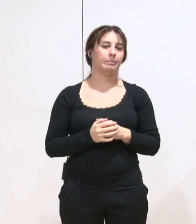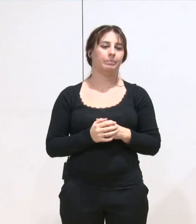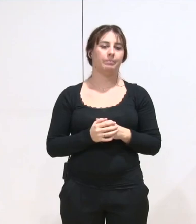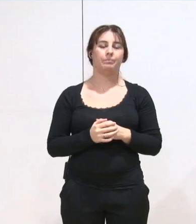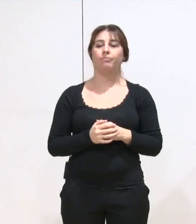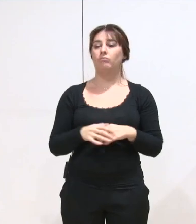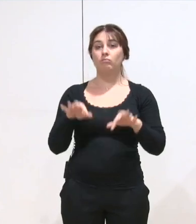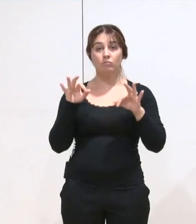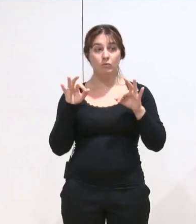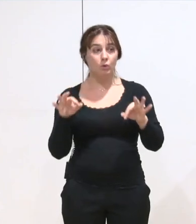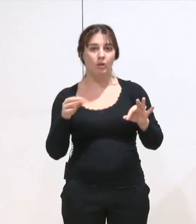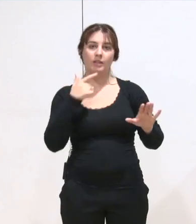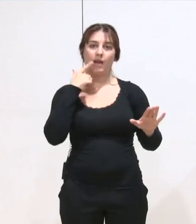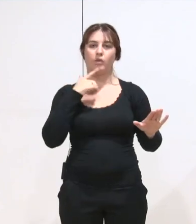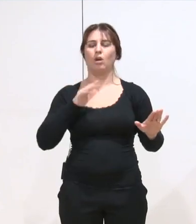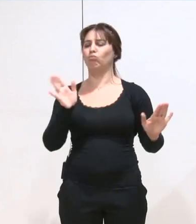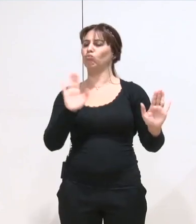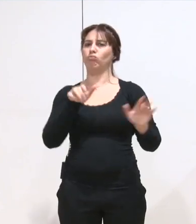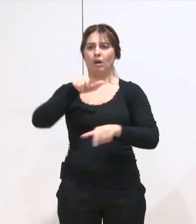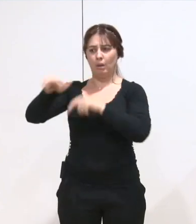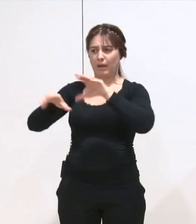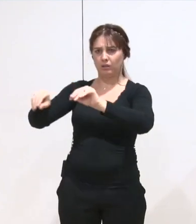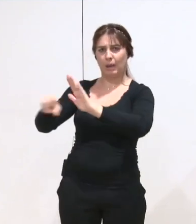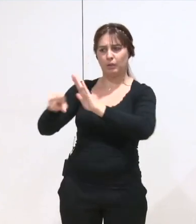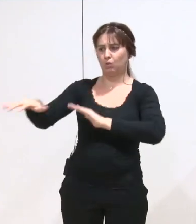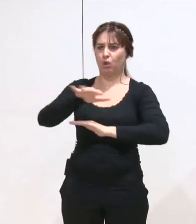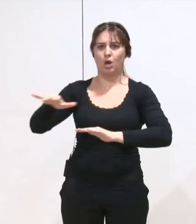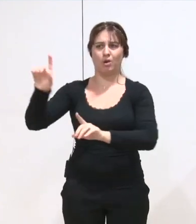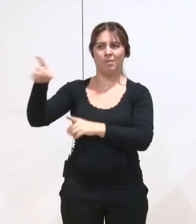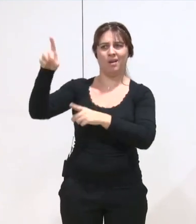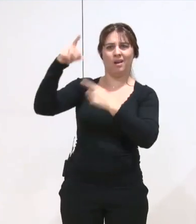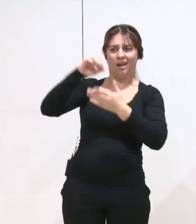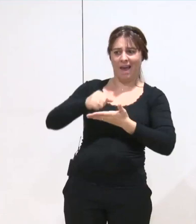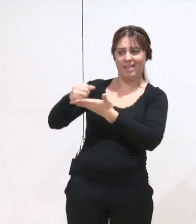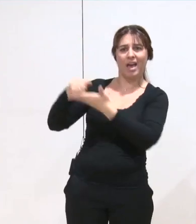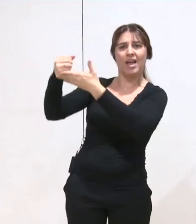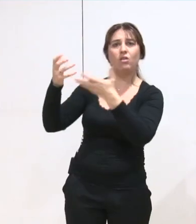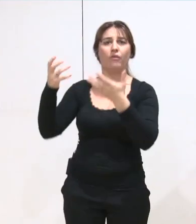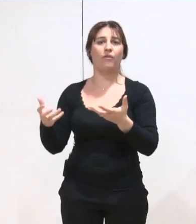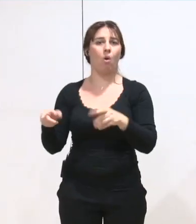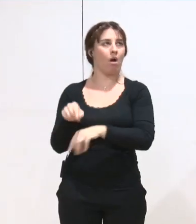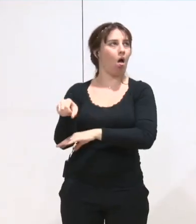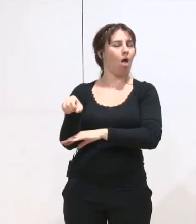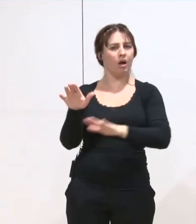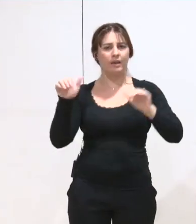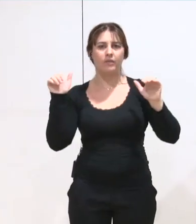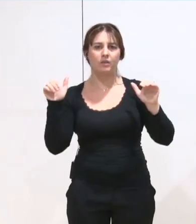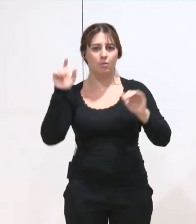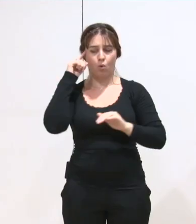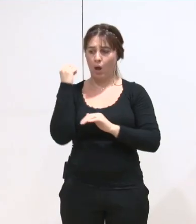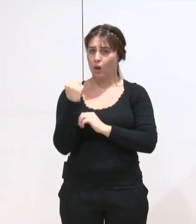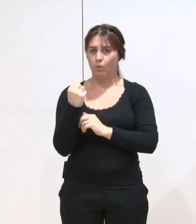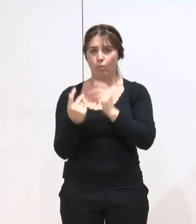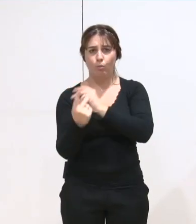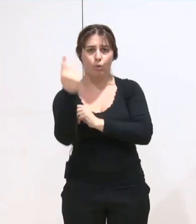Ce sera également nier la multiplication des appels à l'aide venant de nos concitoyens, de plus en plus confrontés dans leur quotidien à des atteintes de plus en plus insupportables